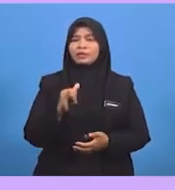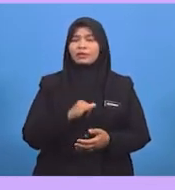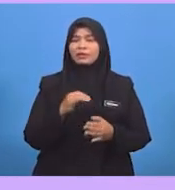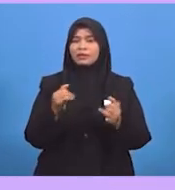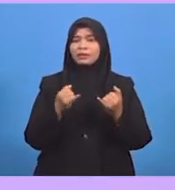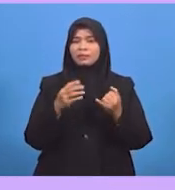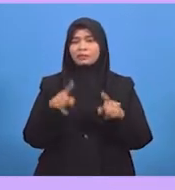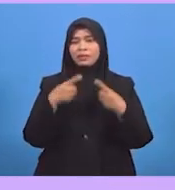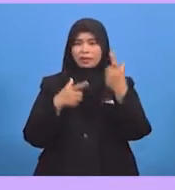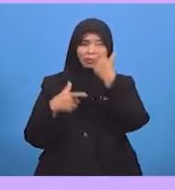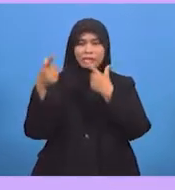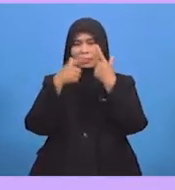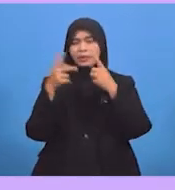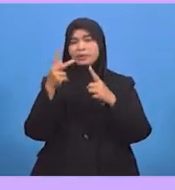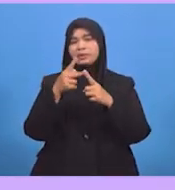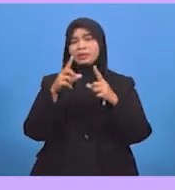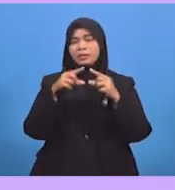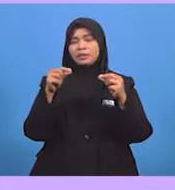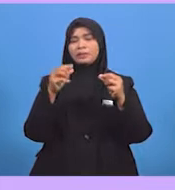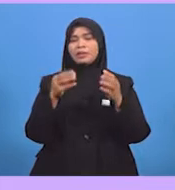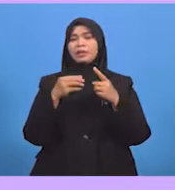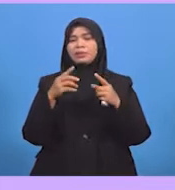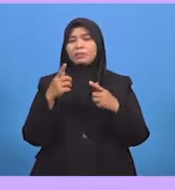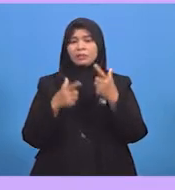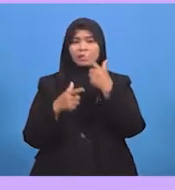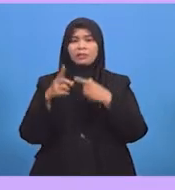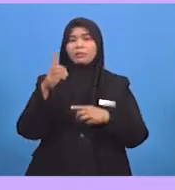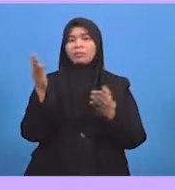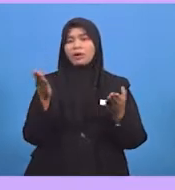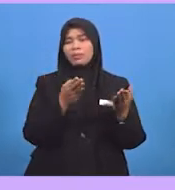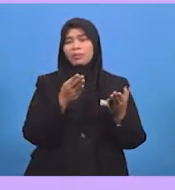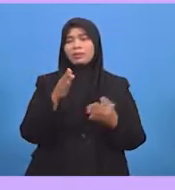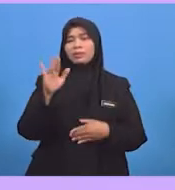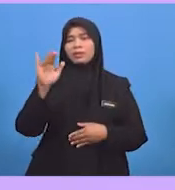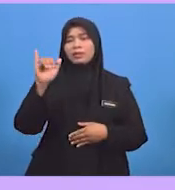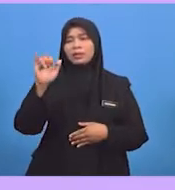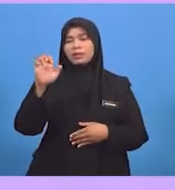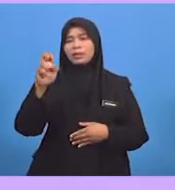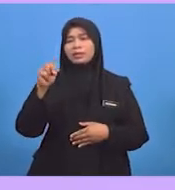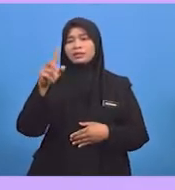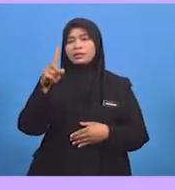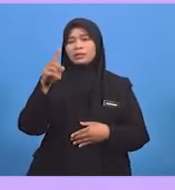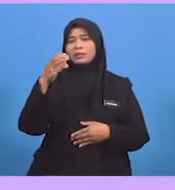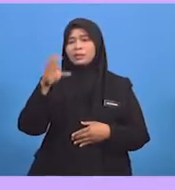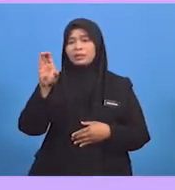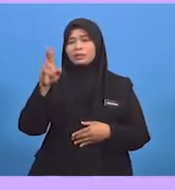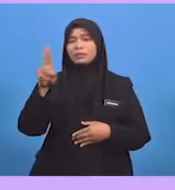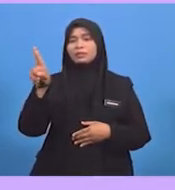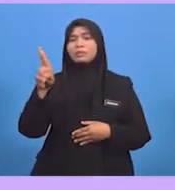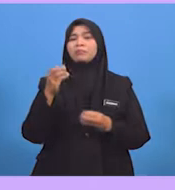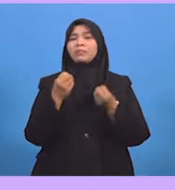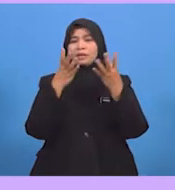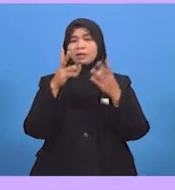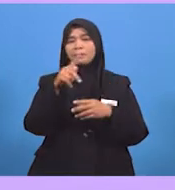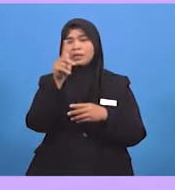Saya ingin pergi melancong ke Jepun dan ingin bawa yen 100,000 untuk shopping. Berapakah nilai